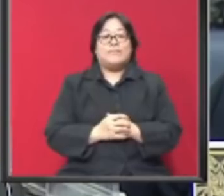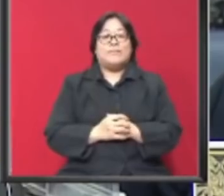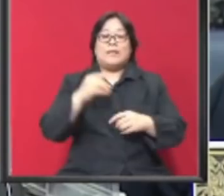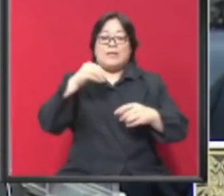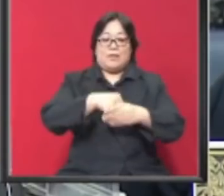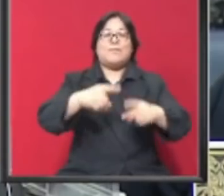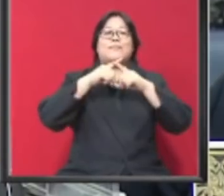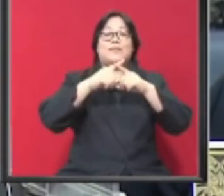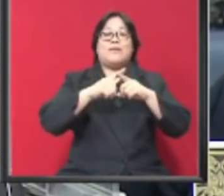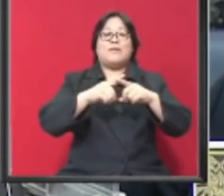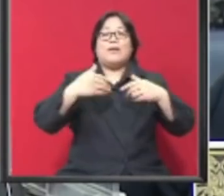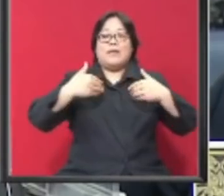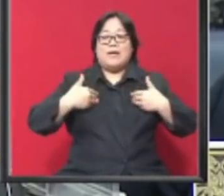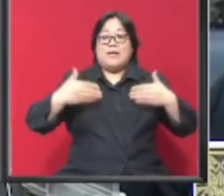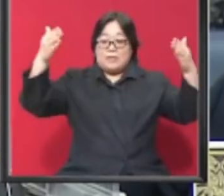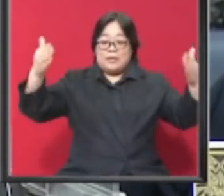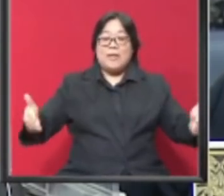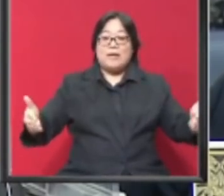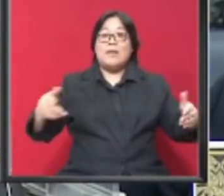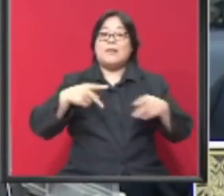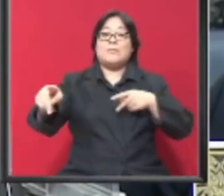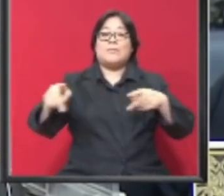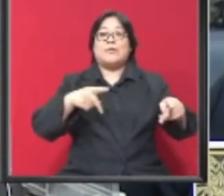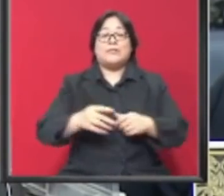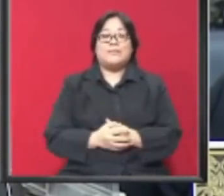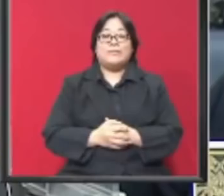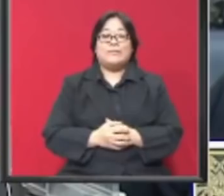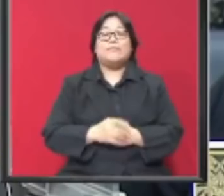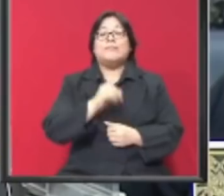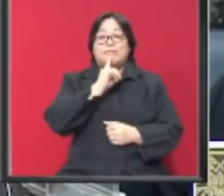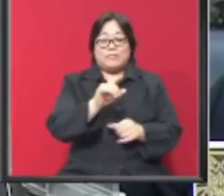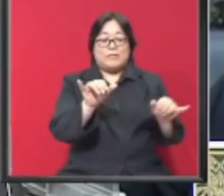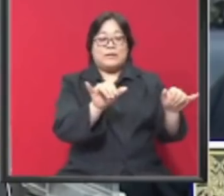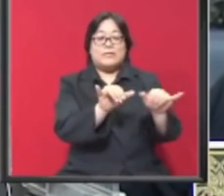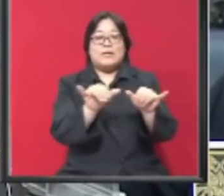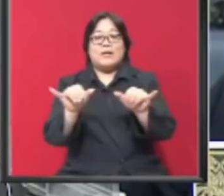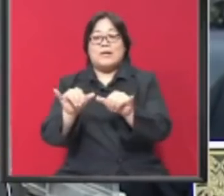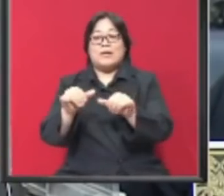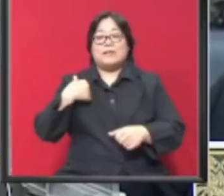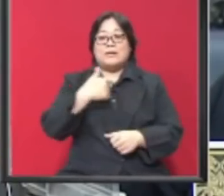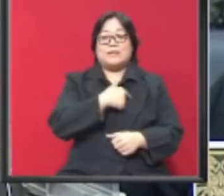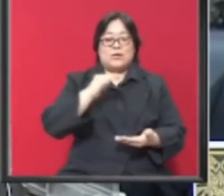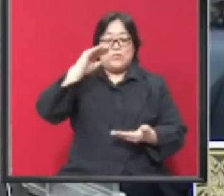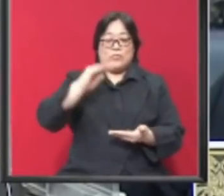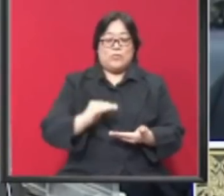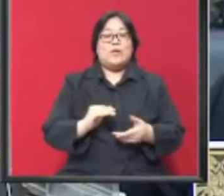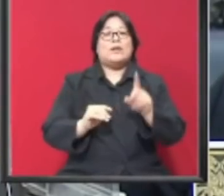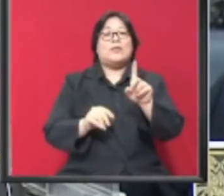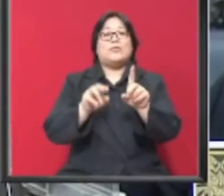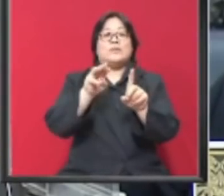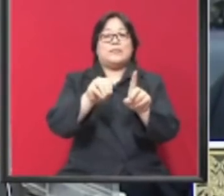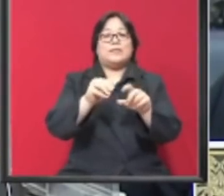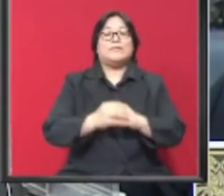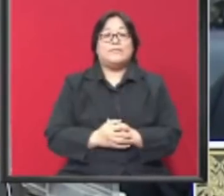dewan pun diadakan screen plastik ini Hai walaupun jarak antara kita kurang daripada 1